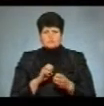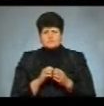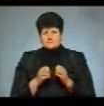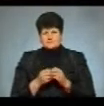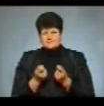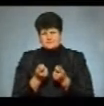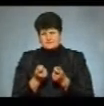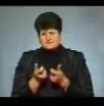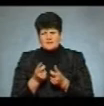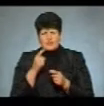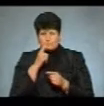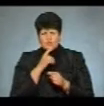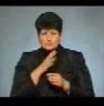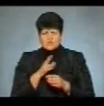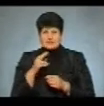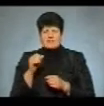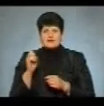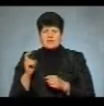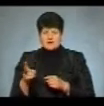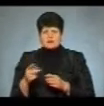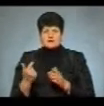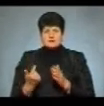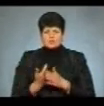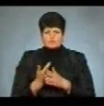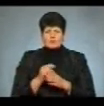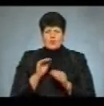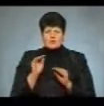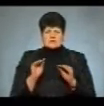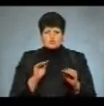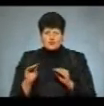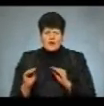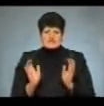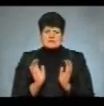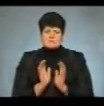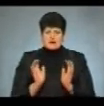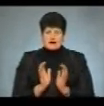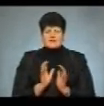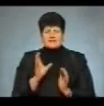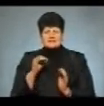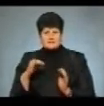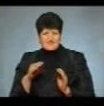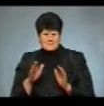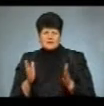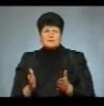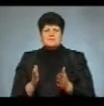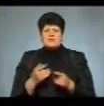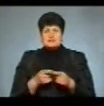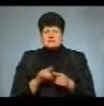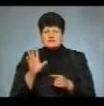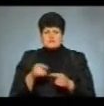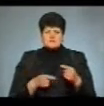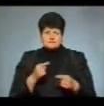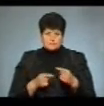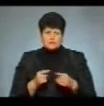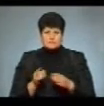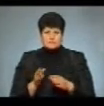непорозуміння, там з ДВК, знову ж таки, по розташуванню, по зберіганню, по сейфах, але ці всі претензії, вони